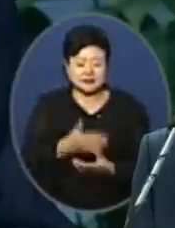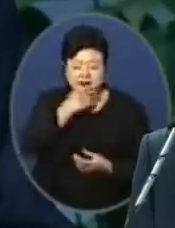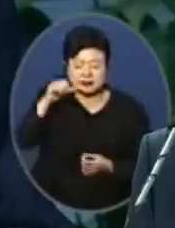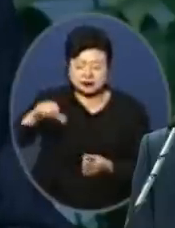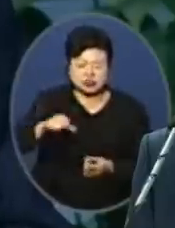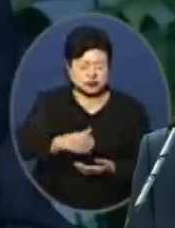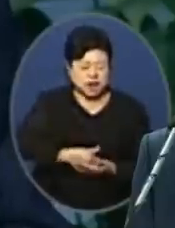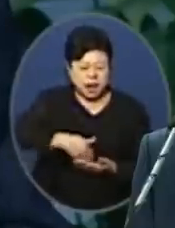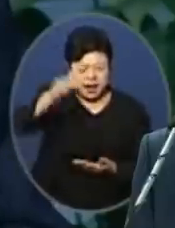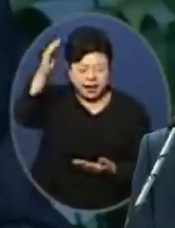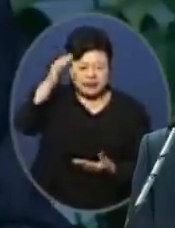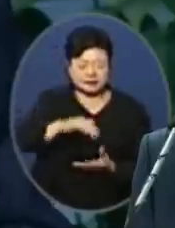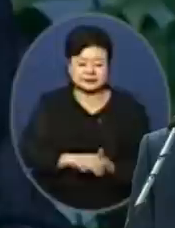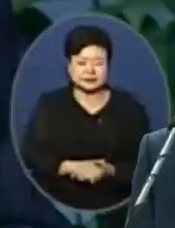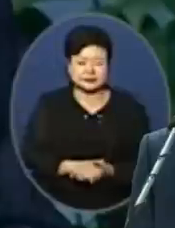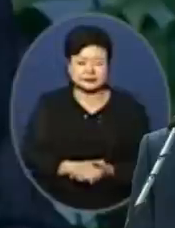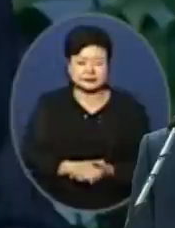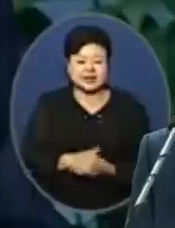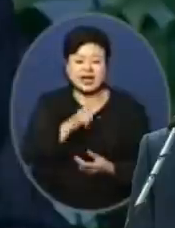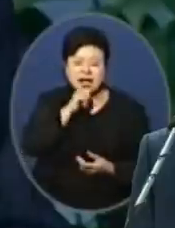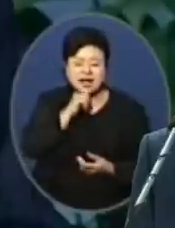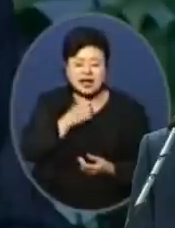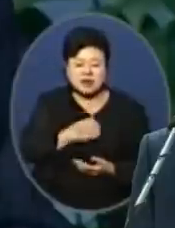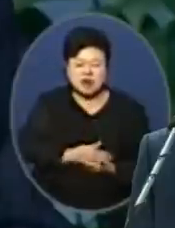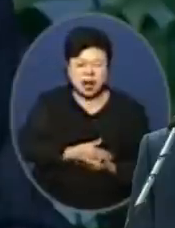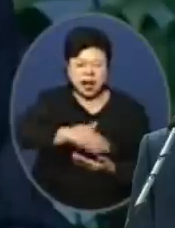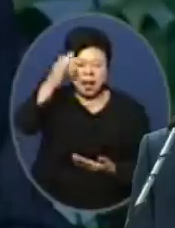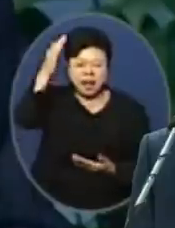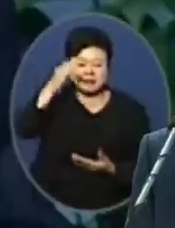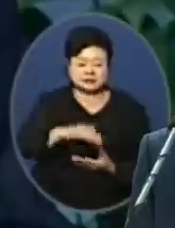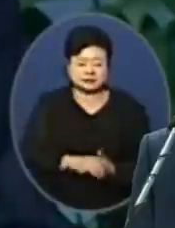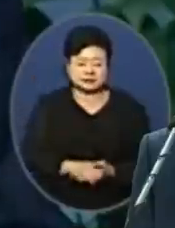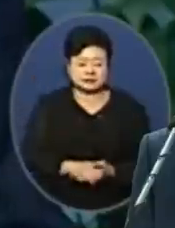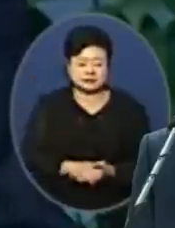저주는 물러갈지어다. 가난은 물러갈지어다.